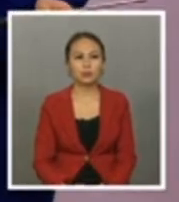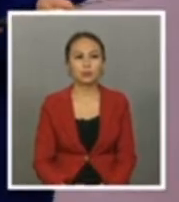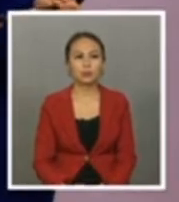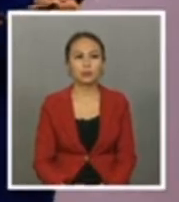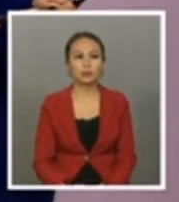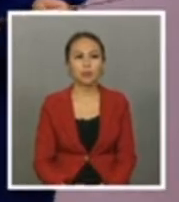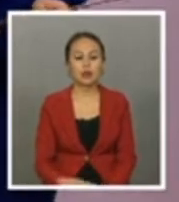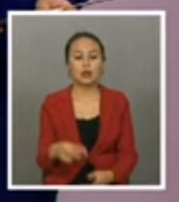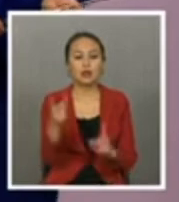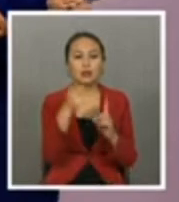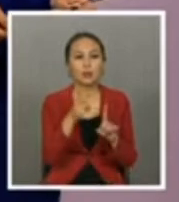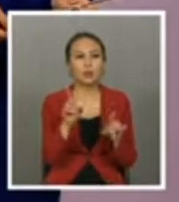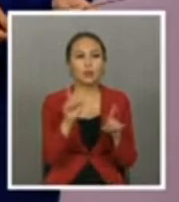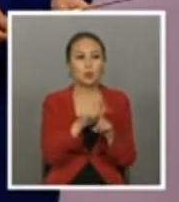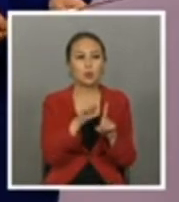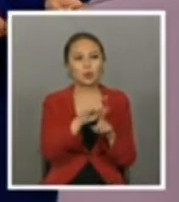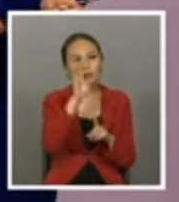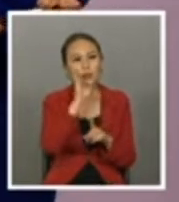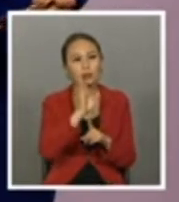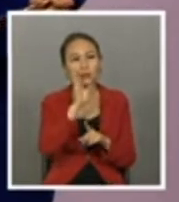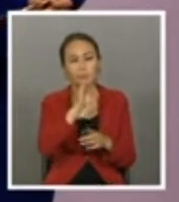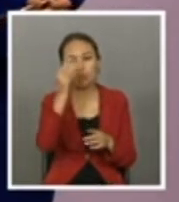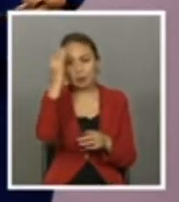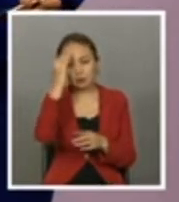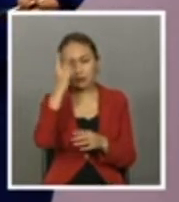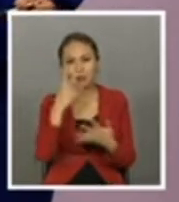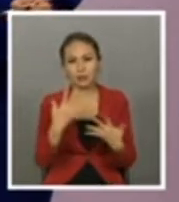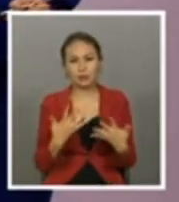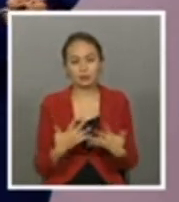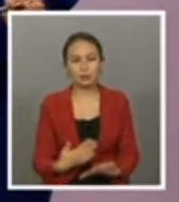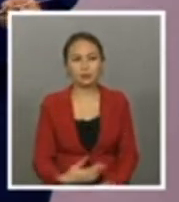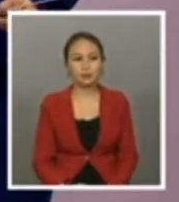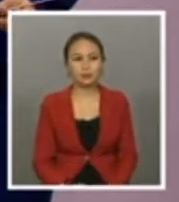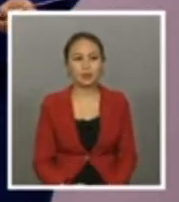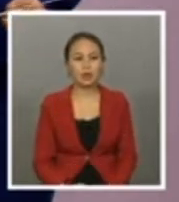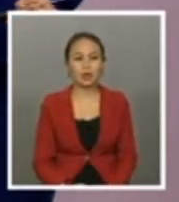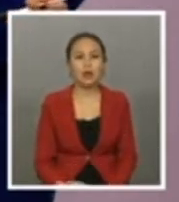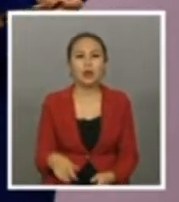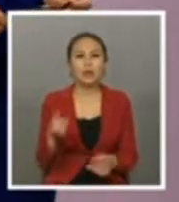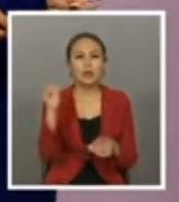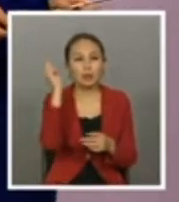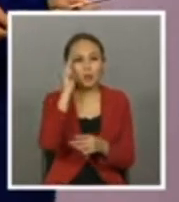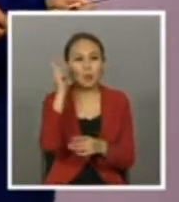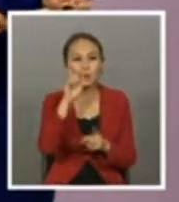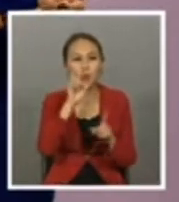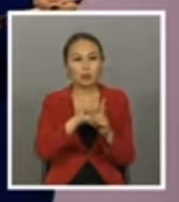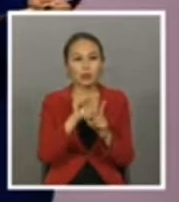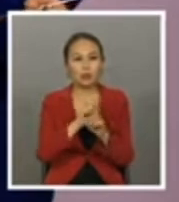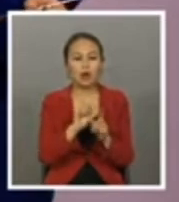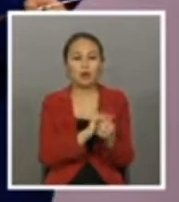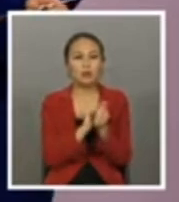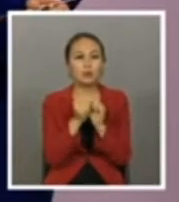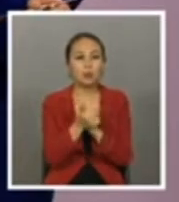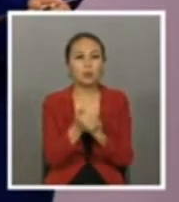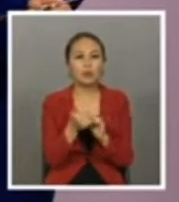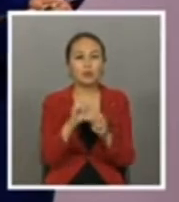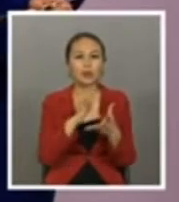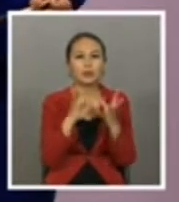Сабақ сөзі таңертең деген мағынаны білдіреді. Ал сабақ сөзінің ауыспалы мағынасы қандай?